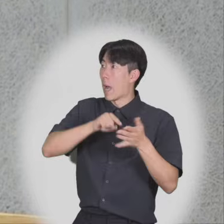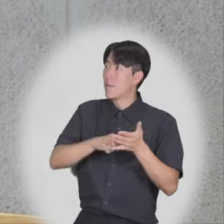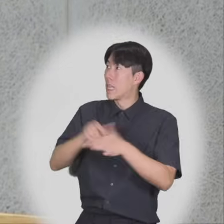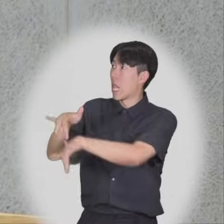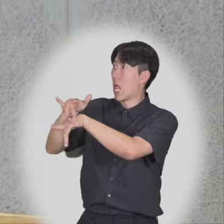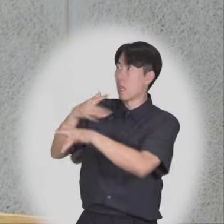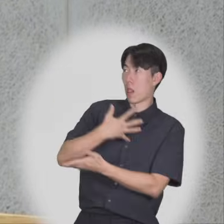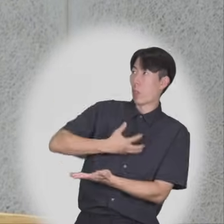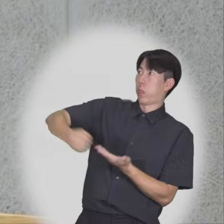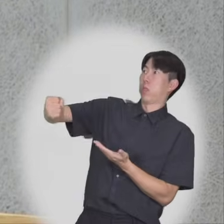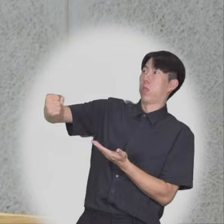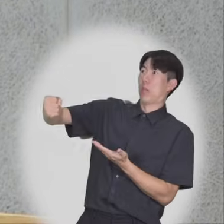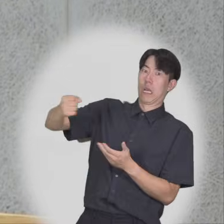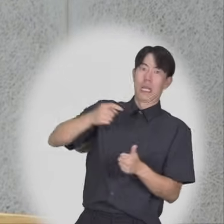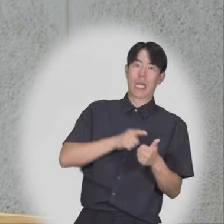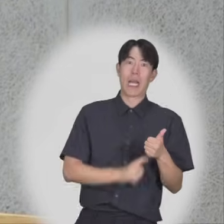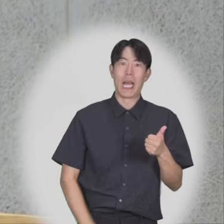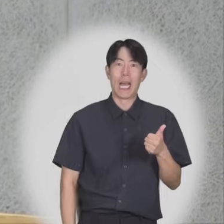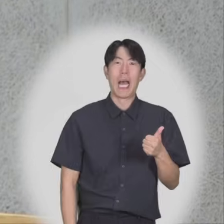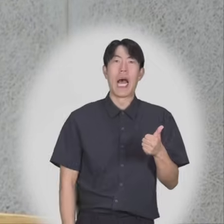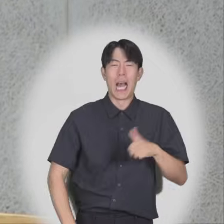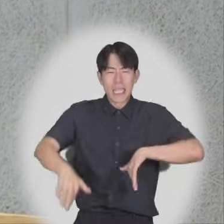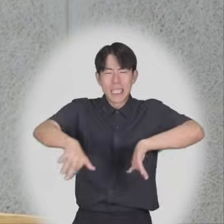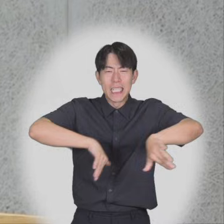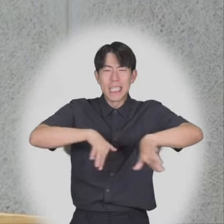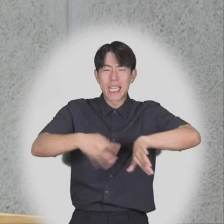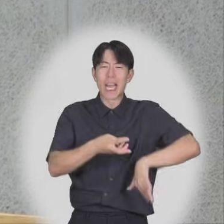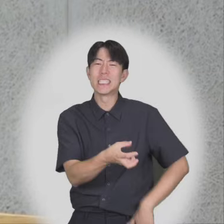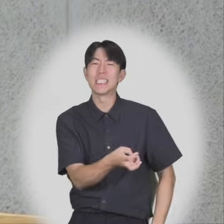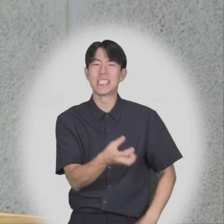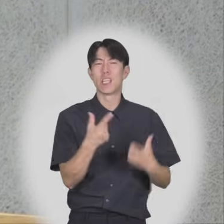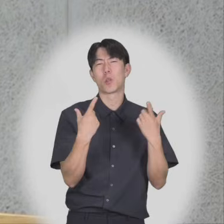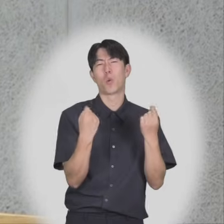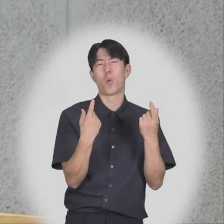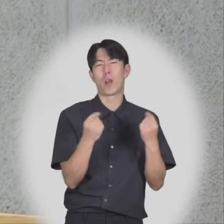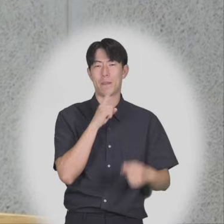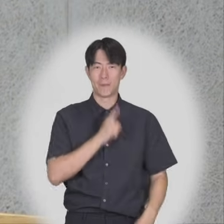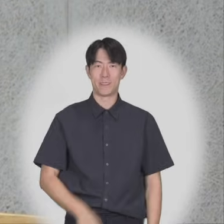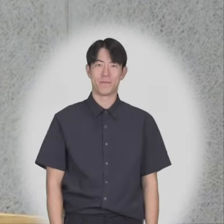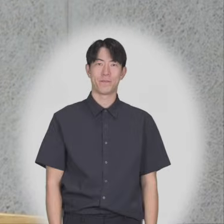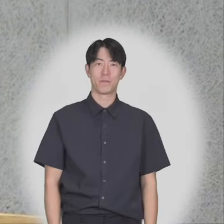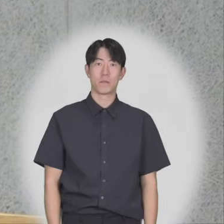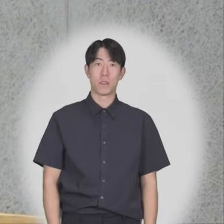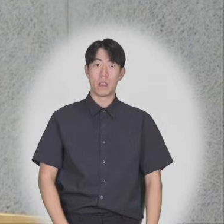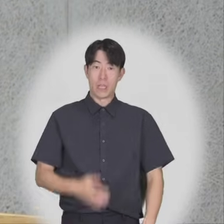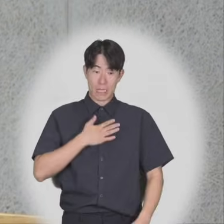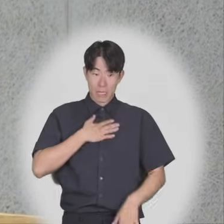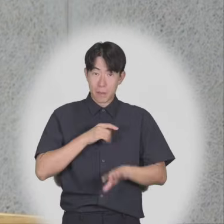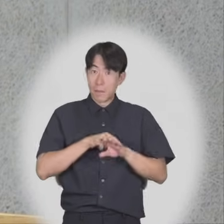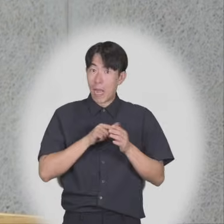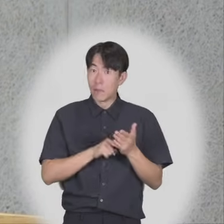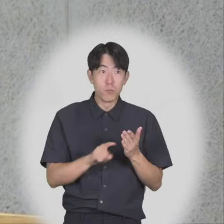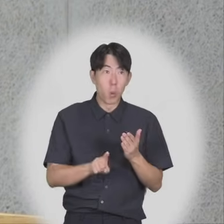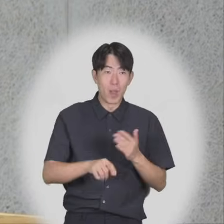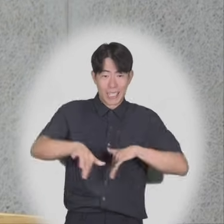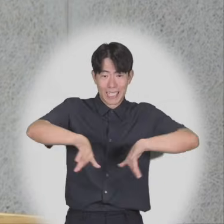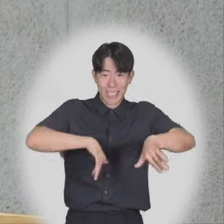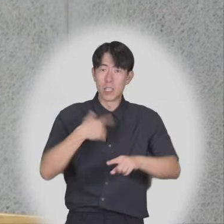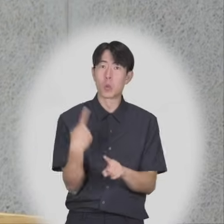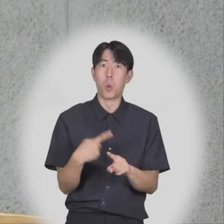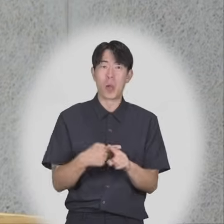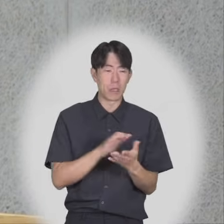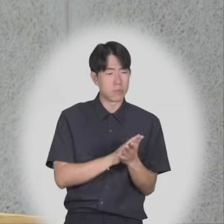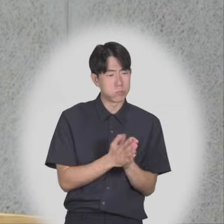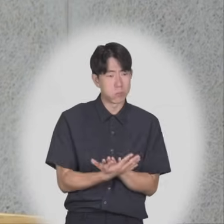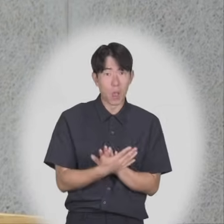사람, 이 사람이 이제 길가와 같은 마음입니다. 이렇게 마음이 길가와 같이 되어진